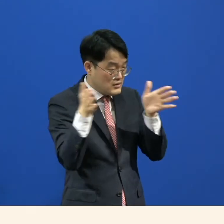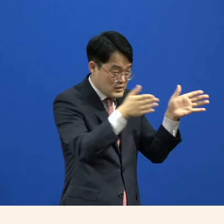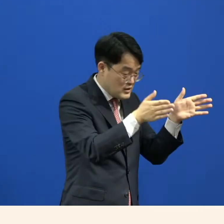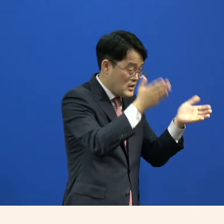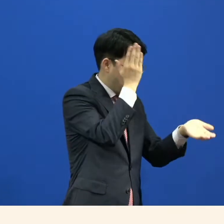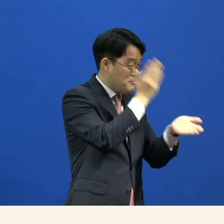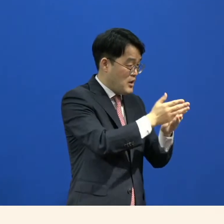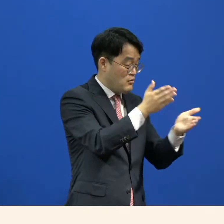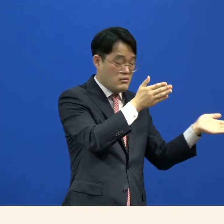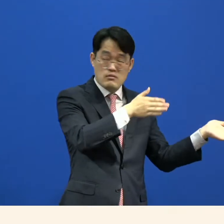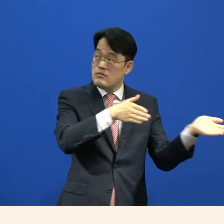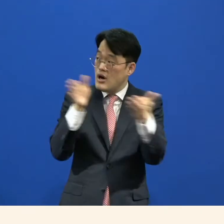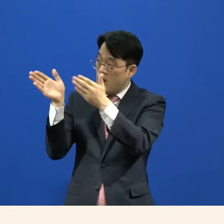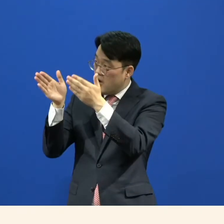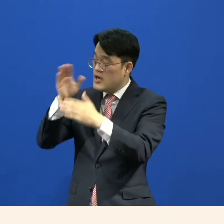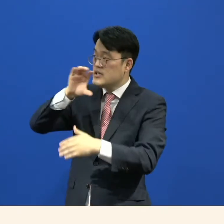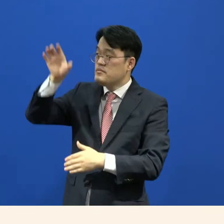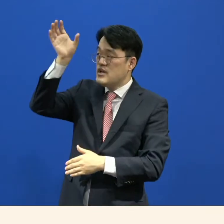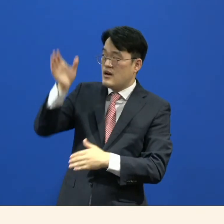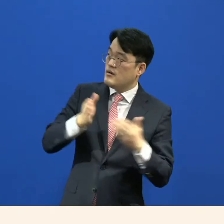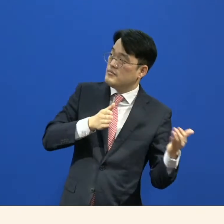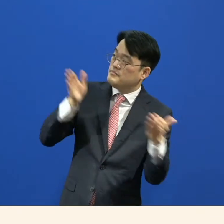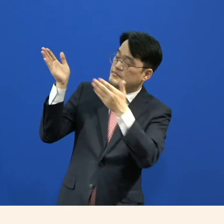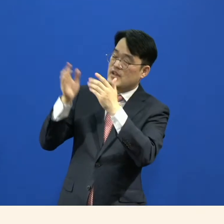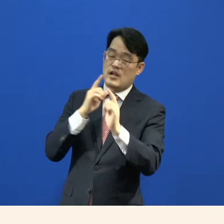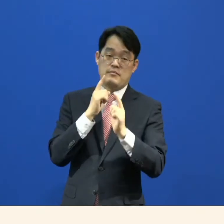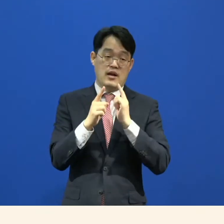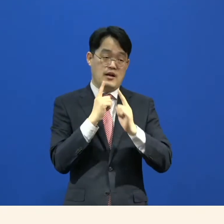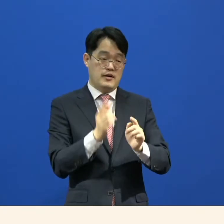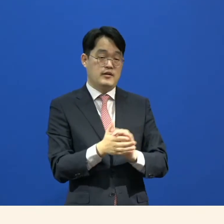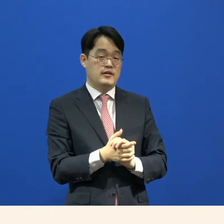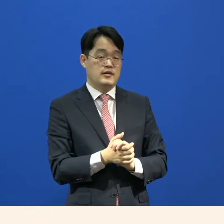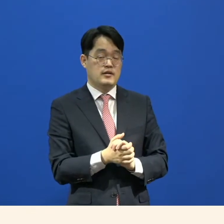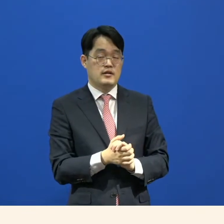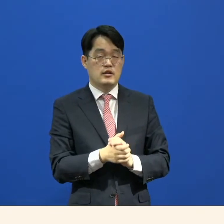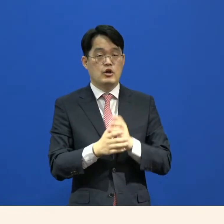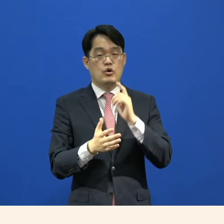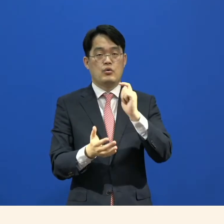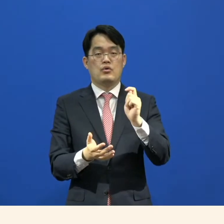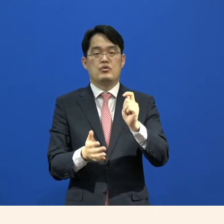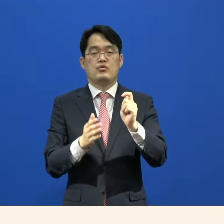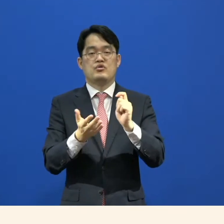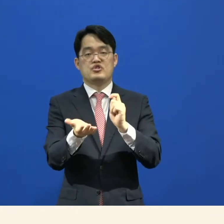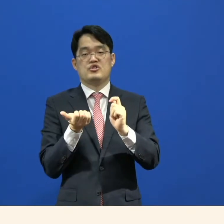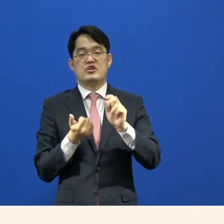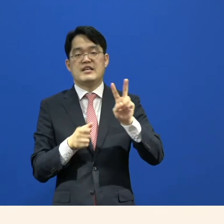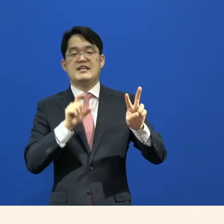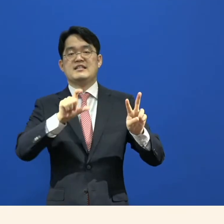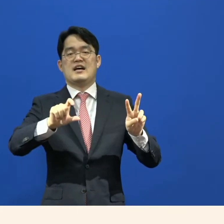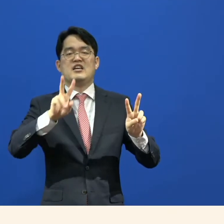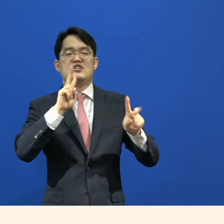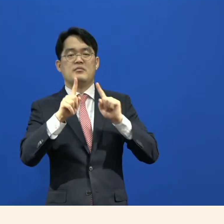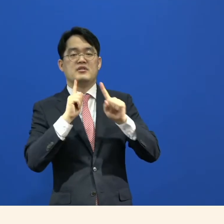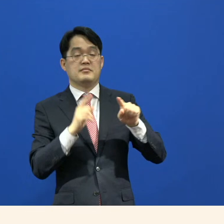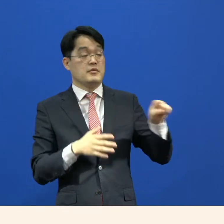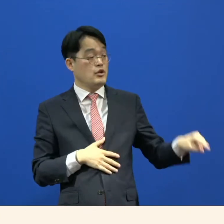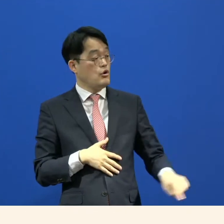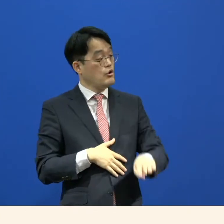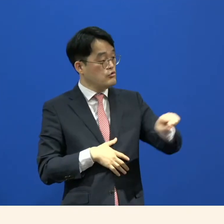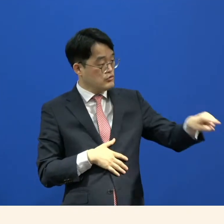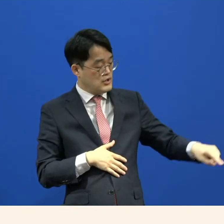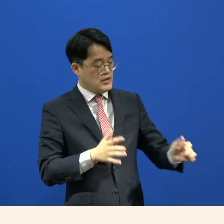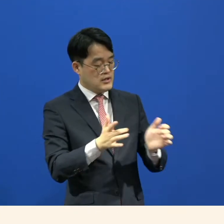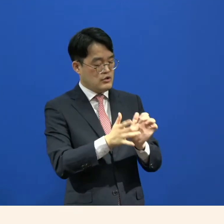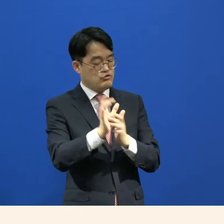고린도전서 2장 2절에 내가 너희 중에서 예수 그리스도와 그가 십자가에 못 박히신